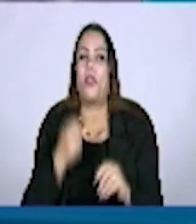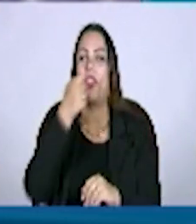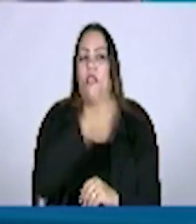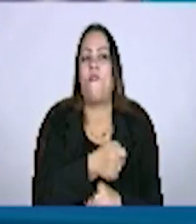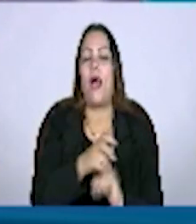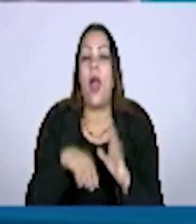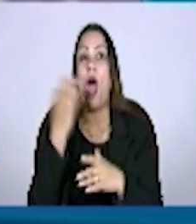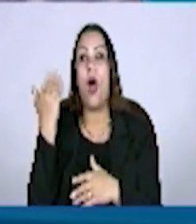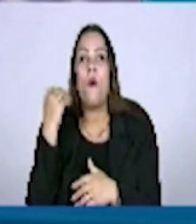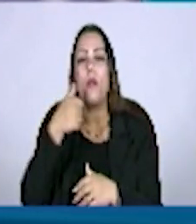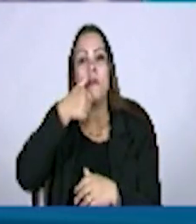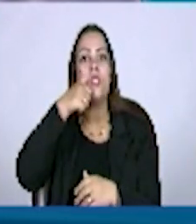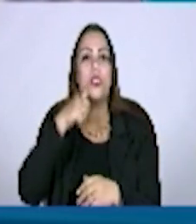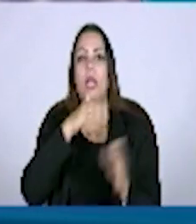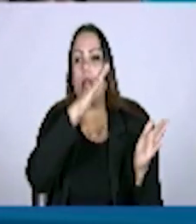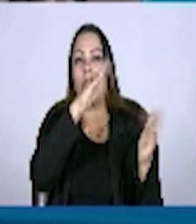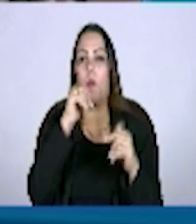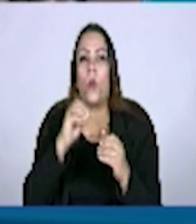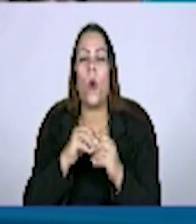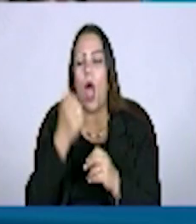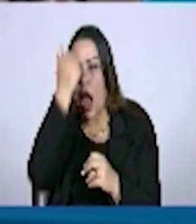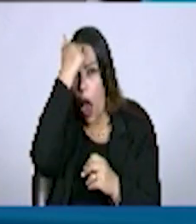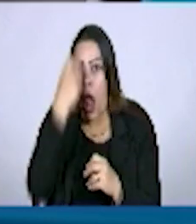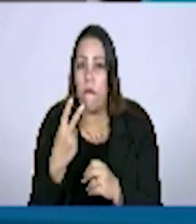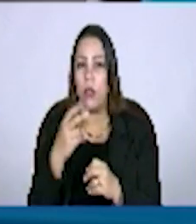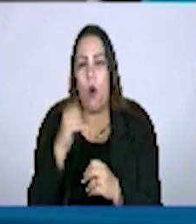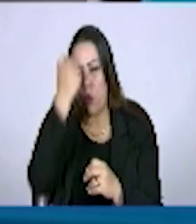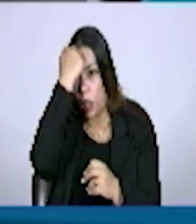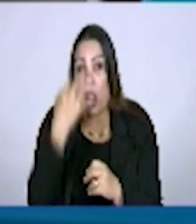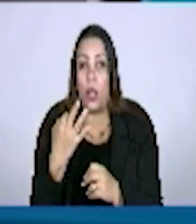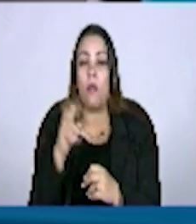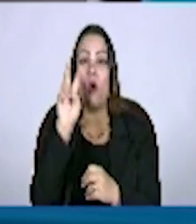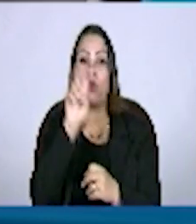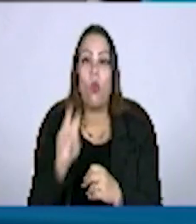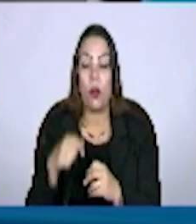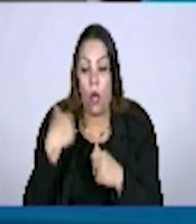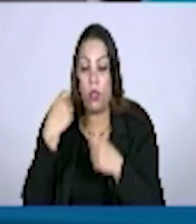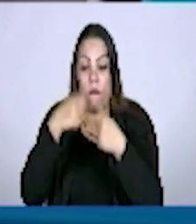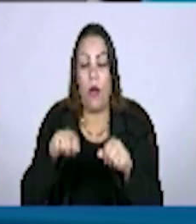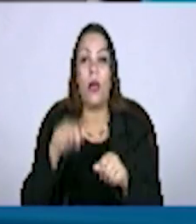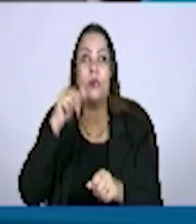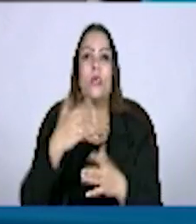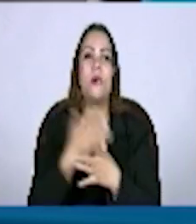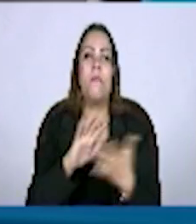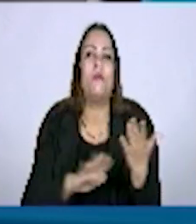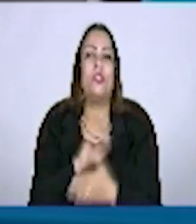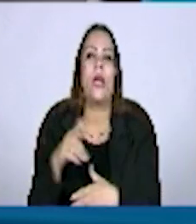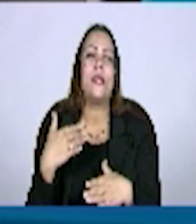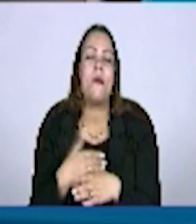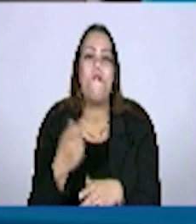تكلفه الشحن من الصين مثلا بتتكلف حوالي من 2000 ل 3000 دولار كان هو بدفعهم دلوقتي نتيجه اضطراب